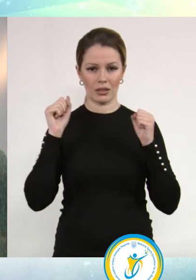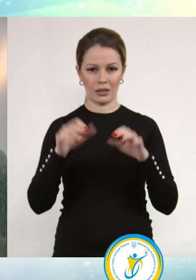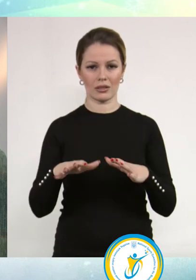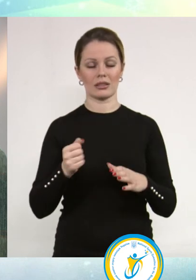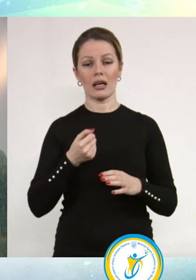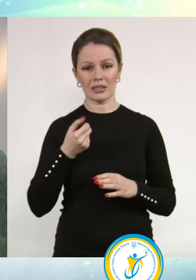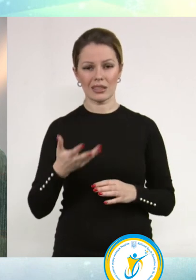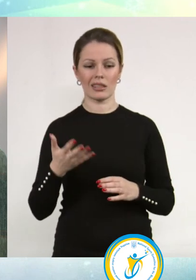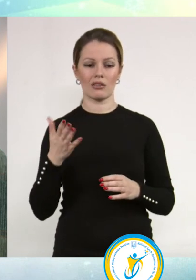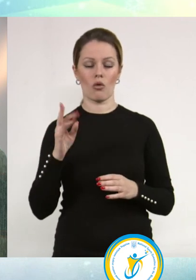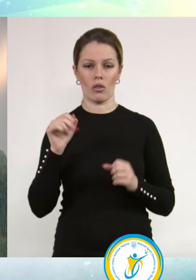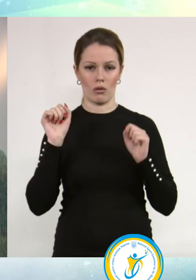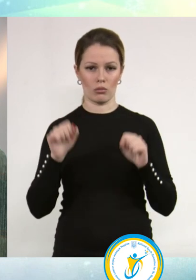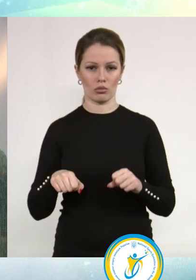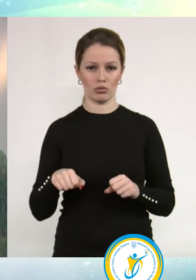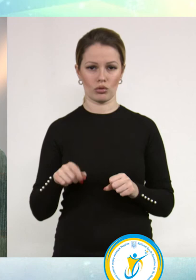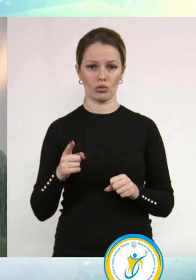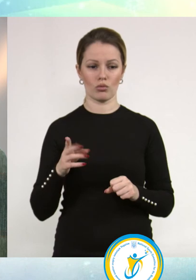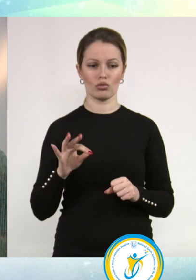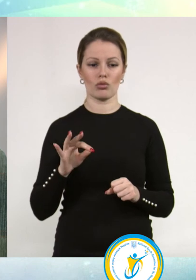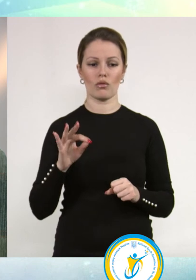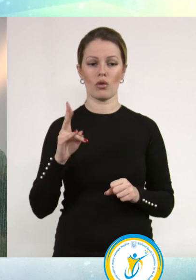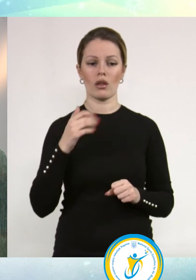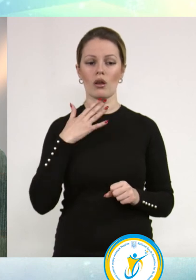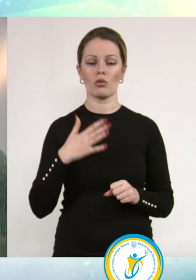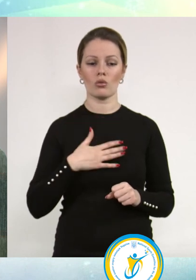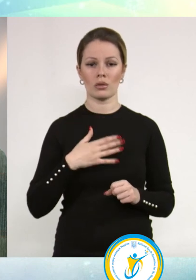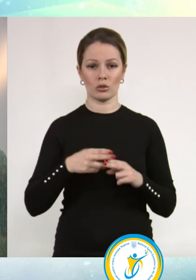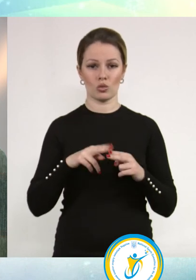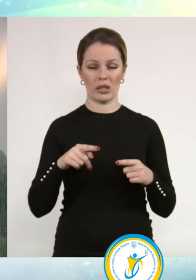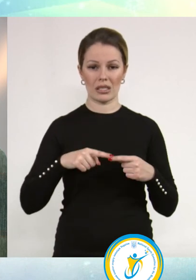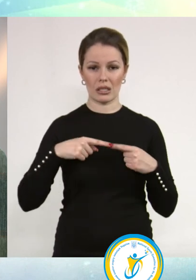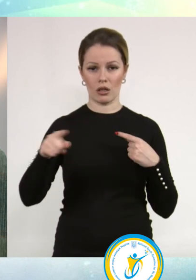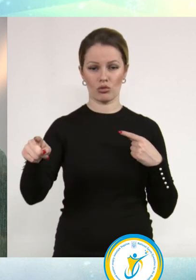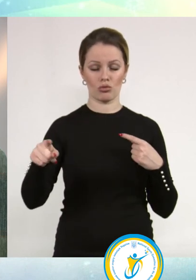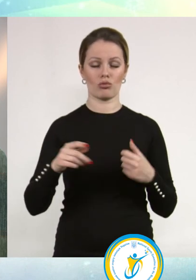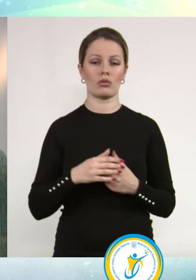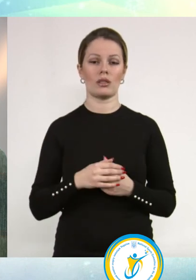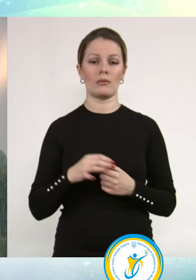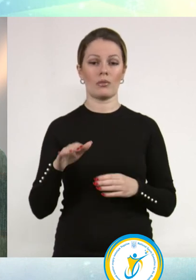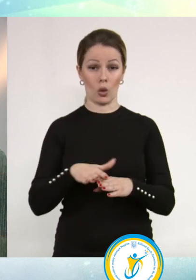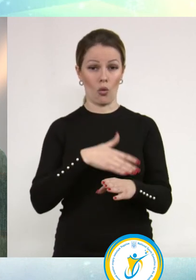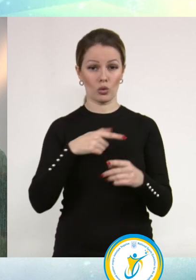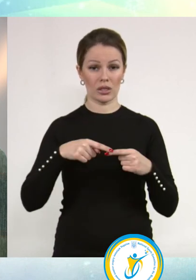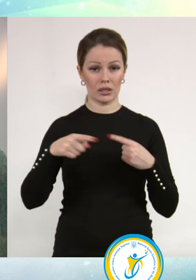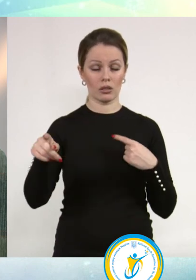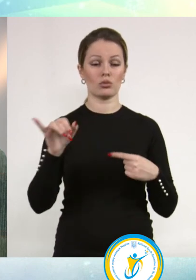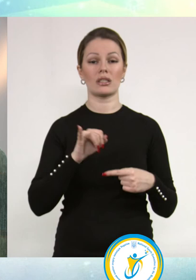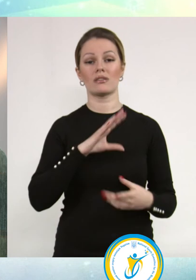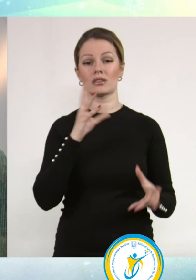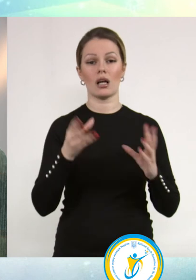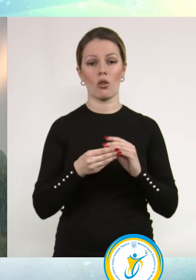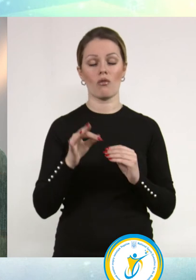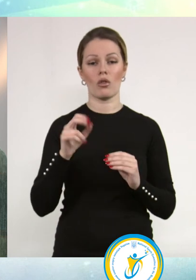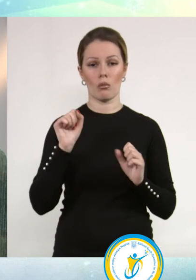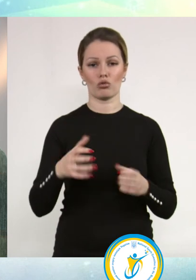викладатися, наскільки, мабуть, вона може, тому що вона любить цю дистанцію длинну і загалом